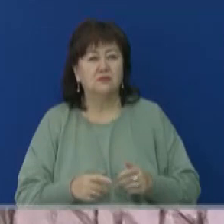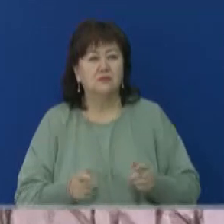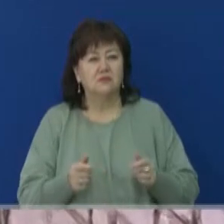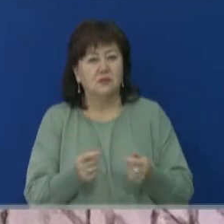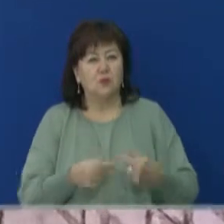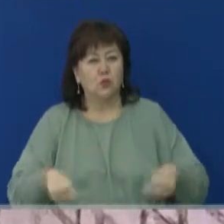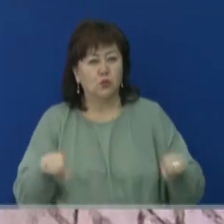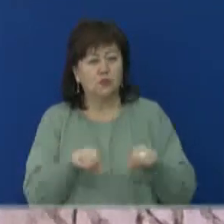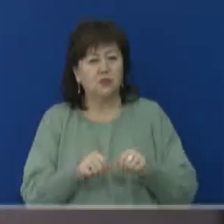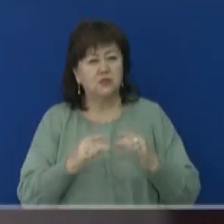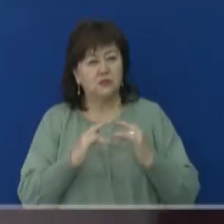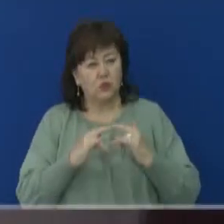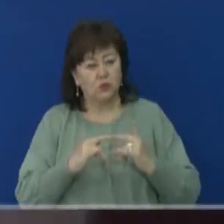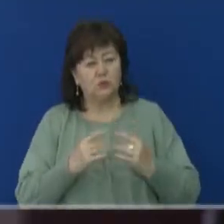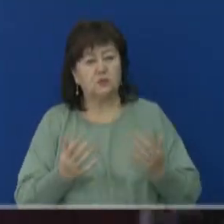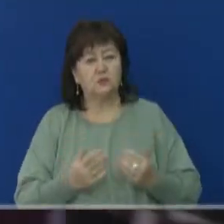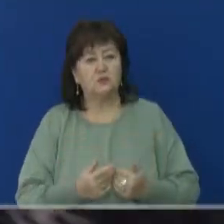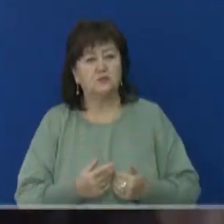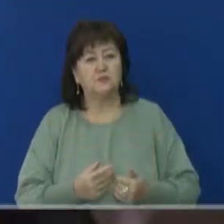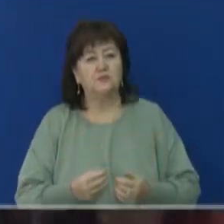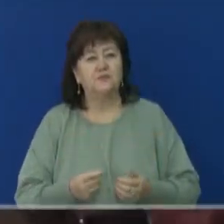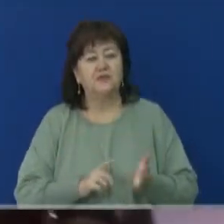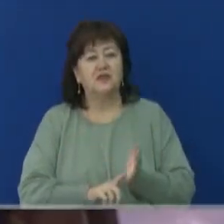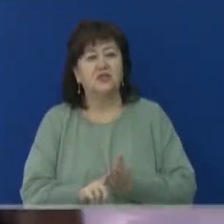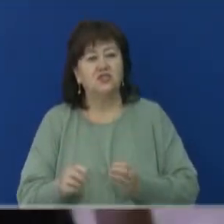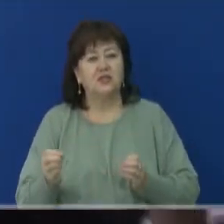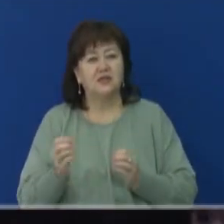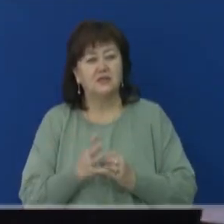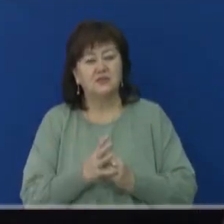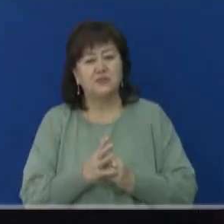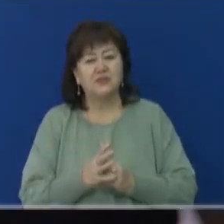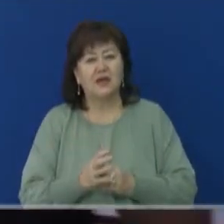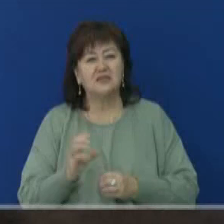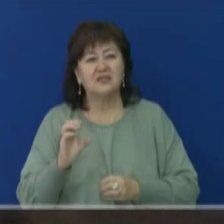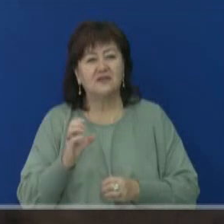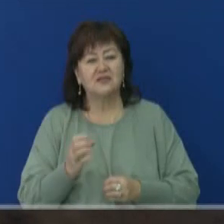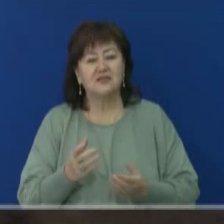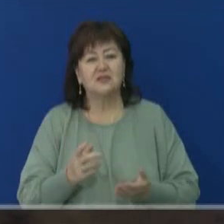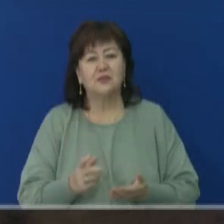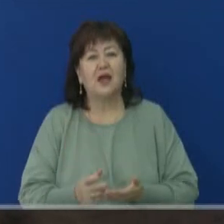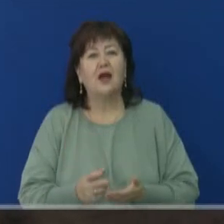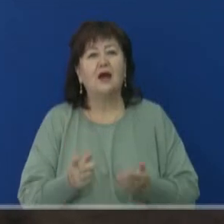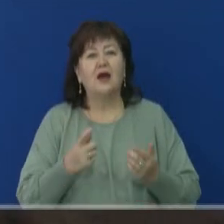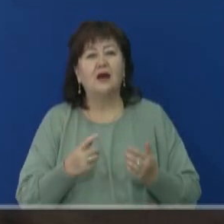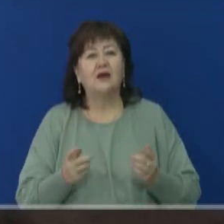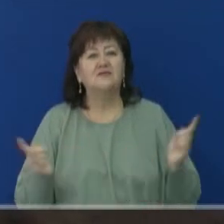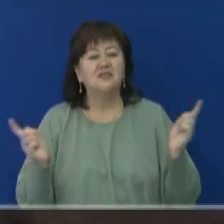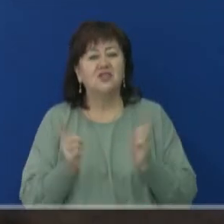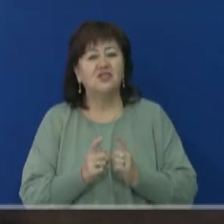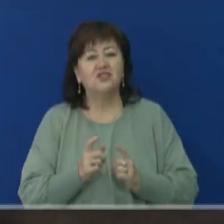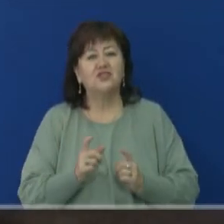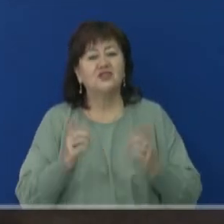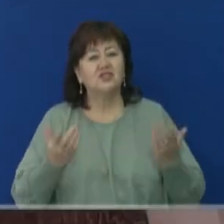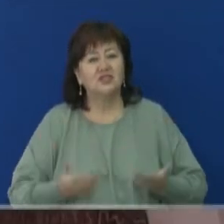жағдайлар қызметкерлерінің айтуынша, ағымдағы жылдың 15-ші қыркүйегінен бастап, еріктілердің қатысуымен өрт сөндіру ережелері айлығы ұйымдастырылуда. Шара